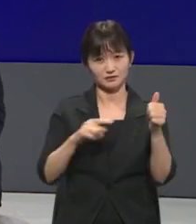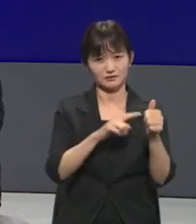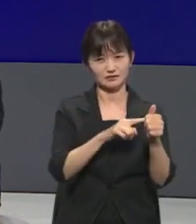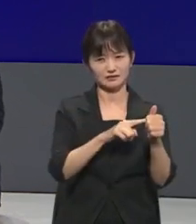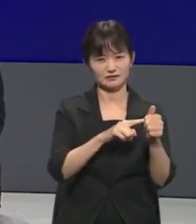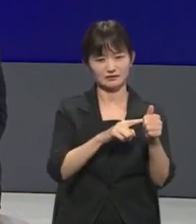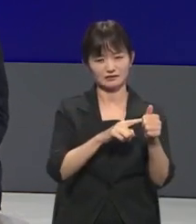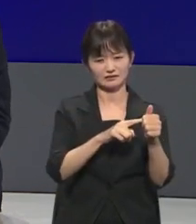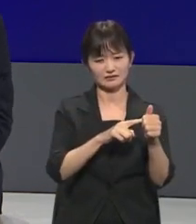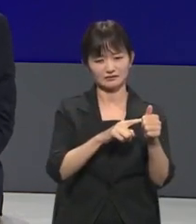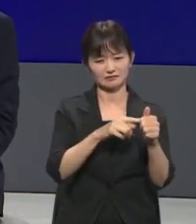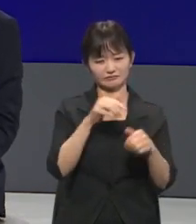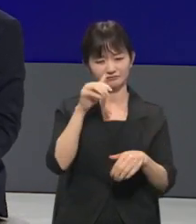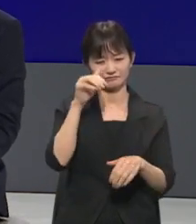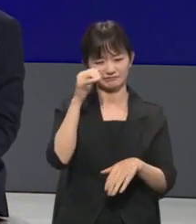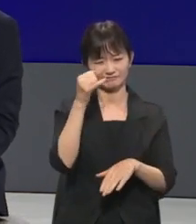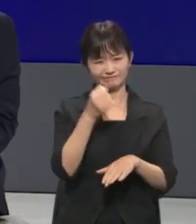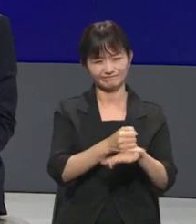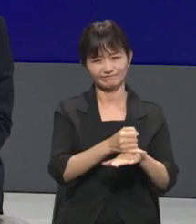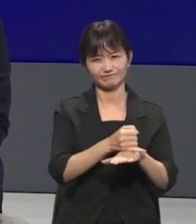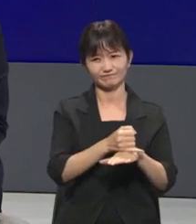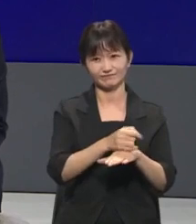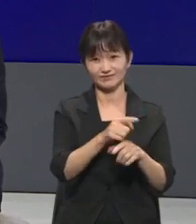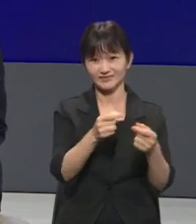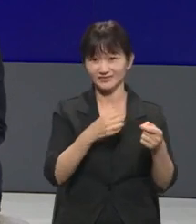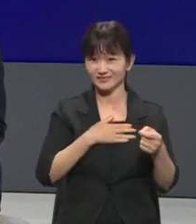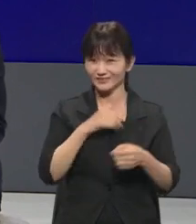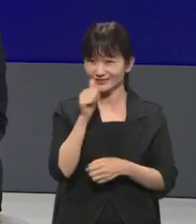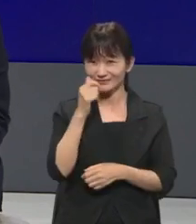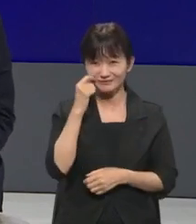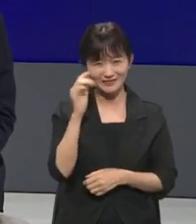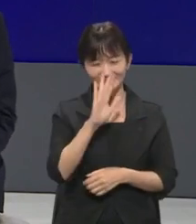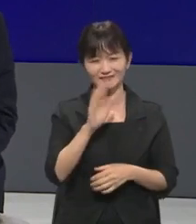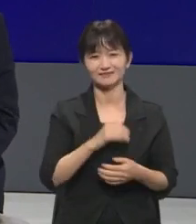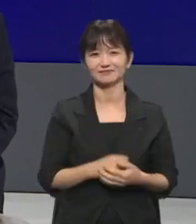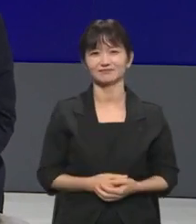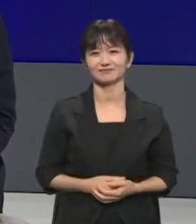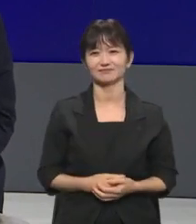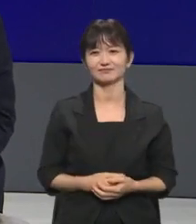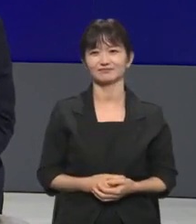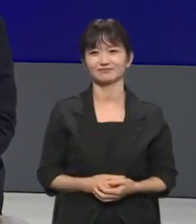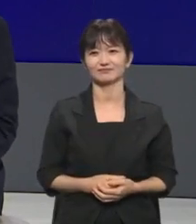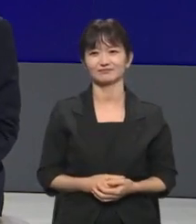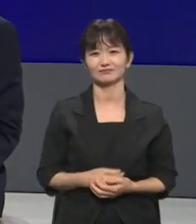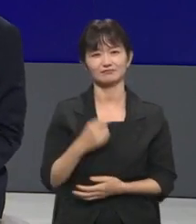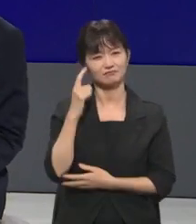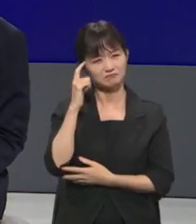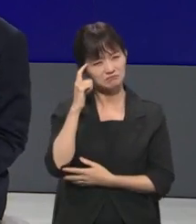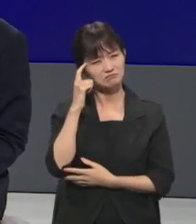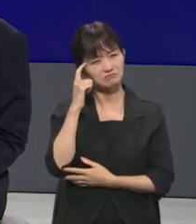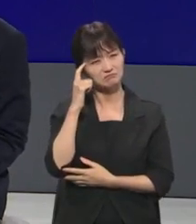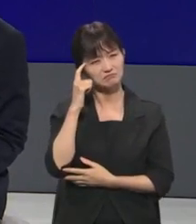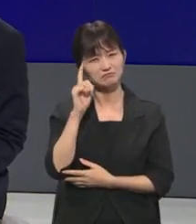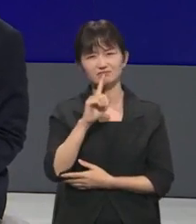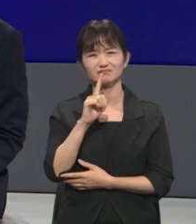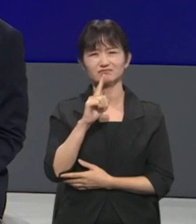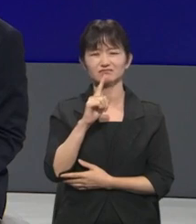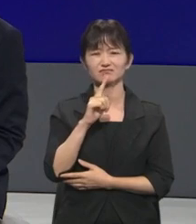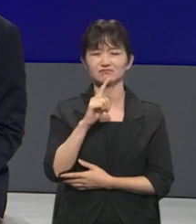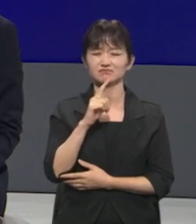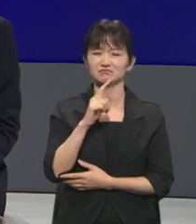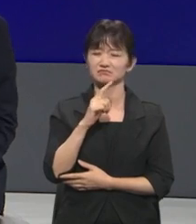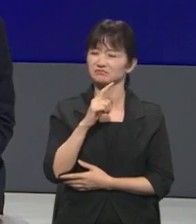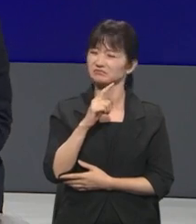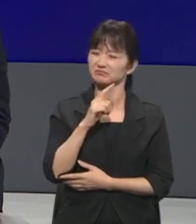해주신 거예요, 이제까지? 아, 그건 아닙니다. 다른 이유가 있겠죠. 아무튼 그게 아니고. 네. 근데 좀 생각했던 것보다는 별로예요.